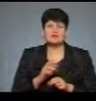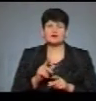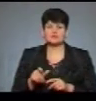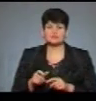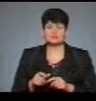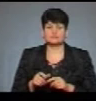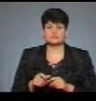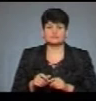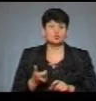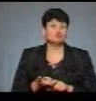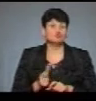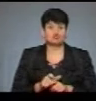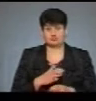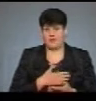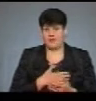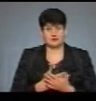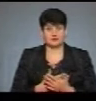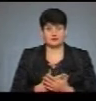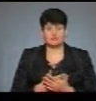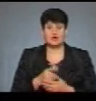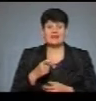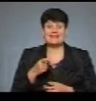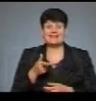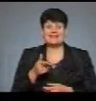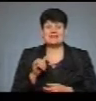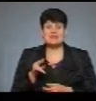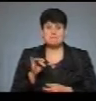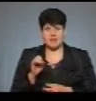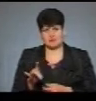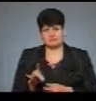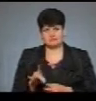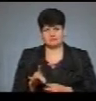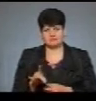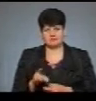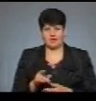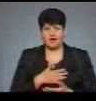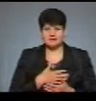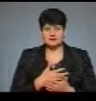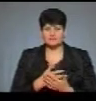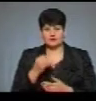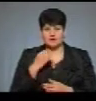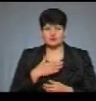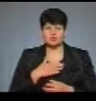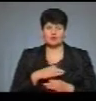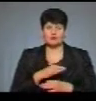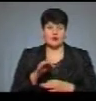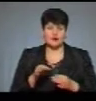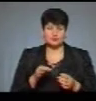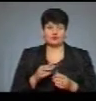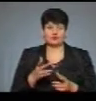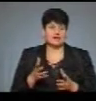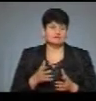люди? Дуже активно, просто гіперактивно. Дуже дякую нашому проєкту Run Day. Вони